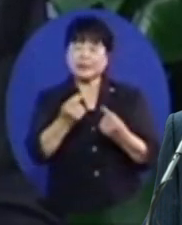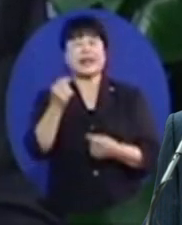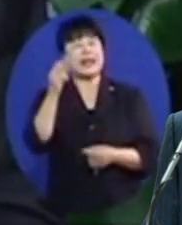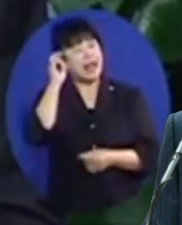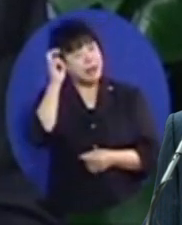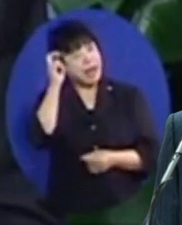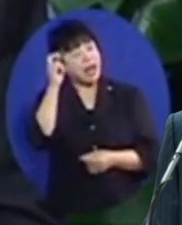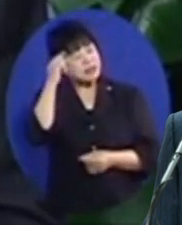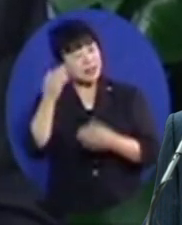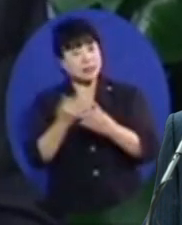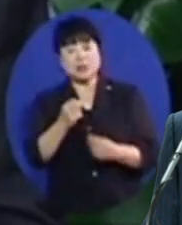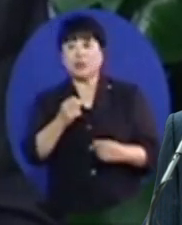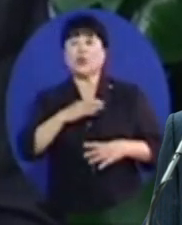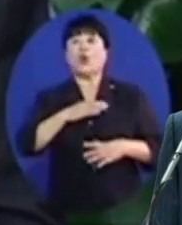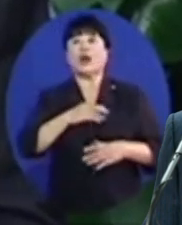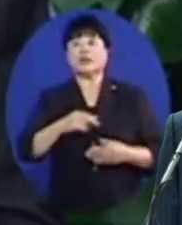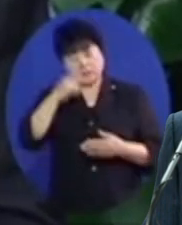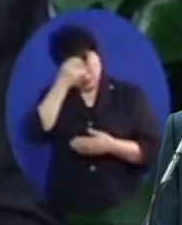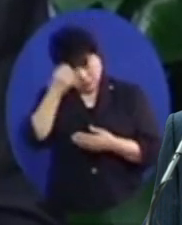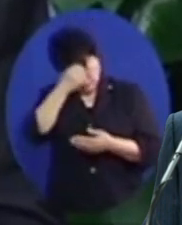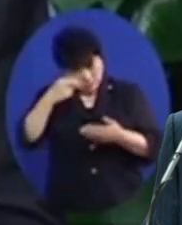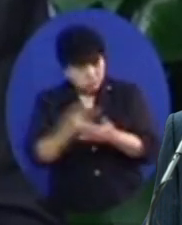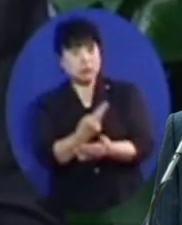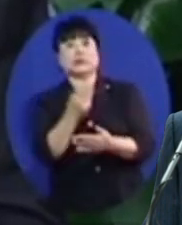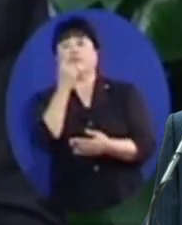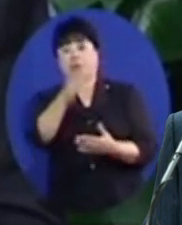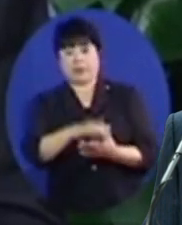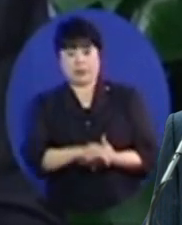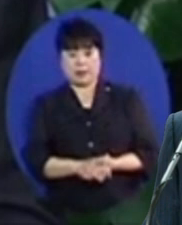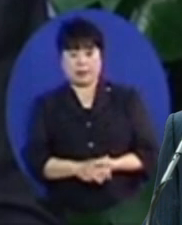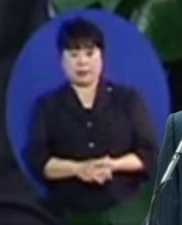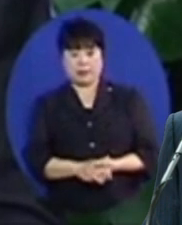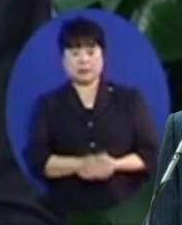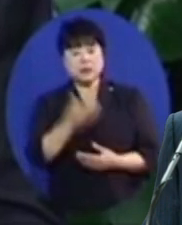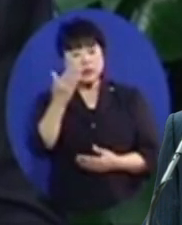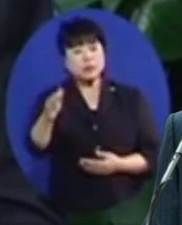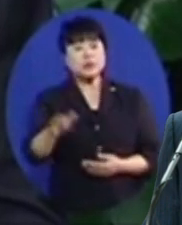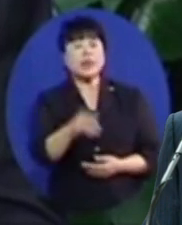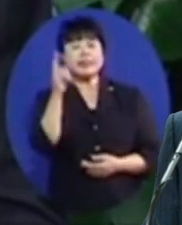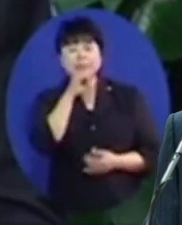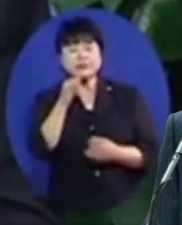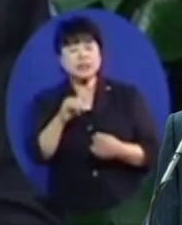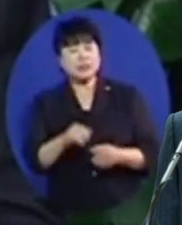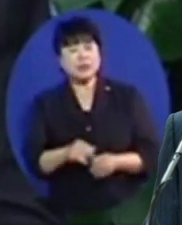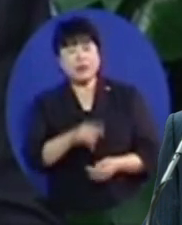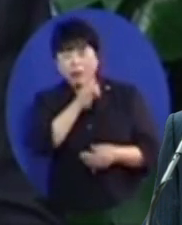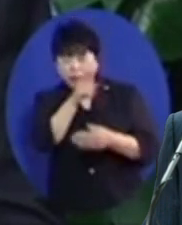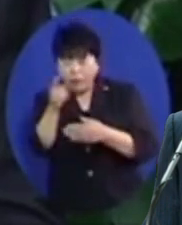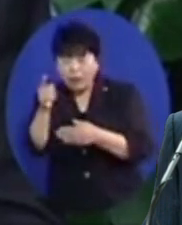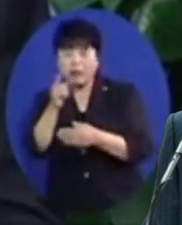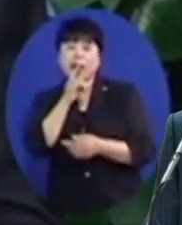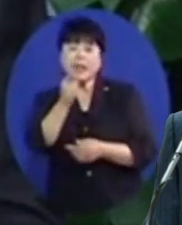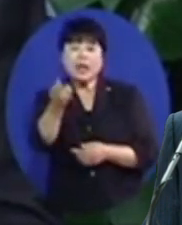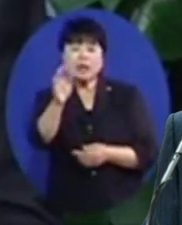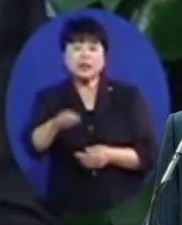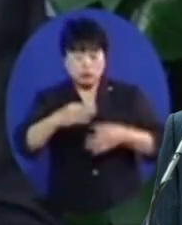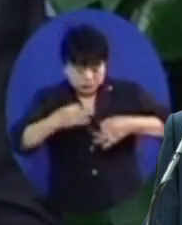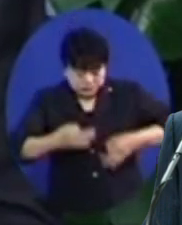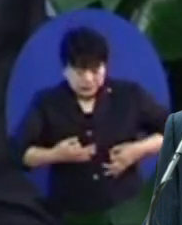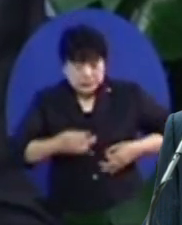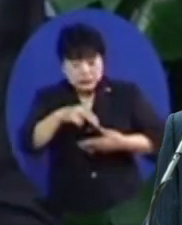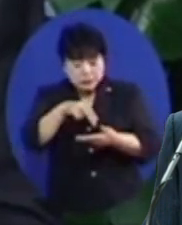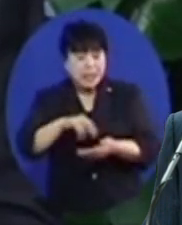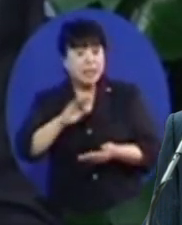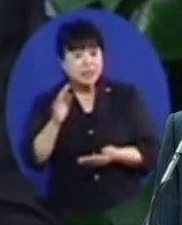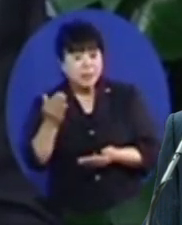그 생각에 너무 놀라서 쓰러졌다는 것입니다. 여러분, 우리가 나쁜 사람 보고 손가락질을 하지만 우리도 그 처지에